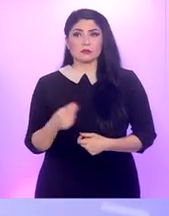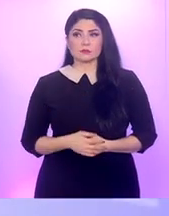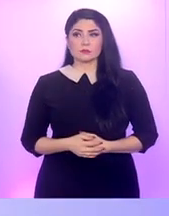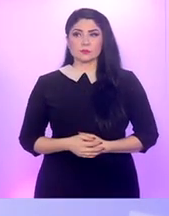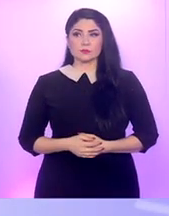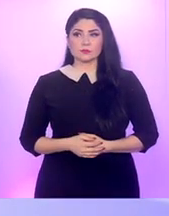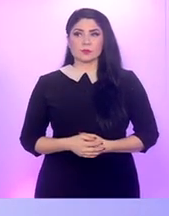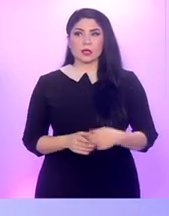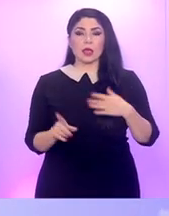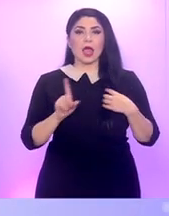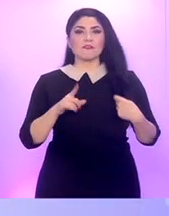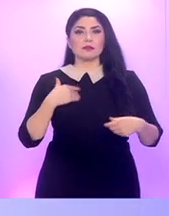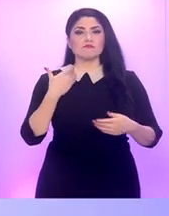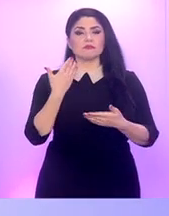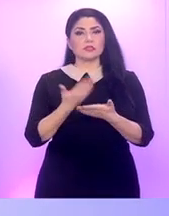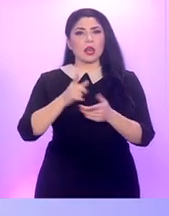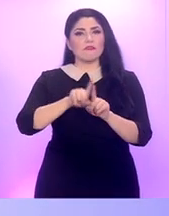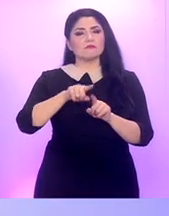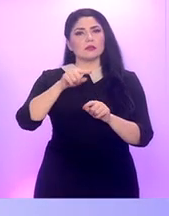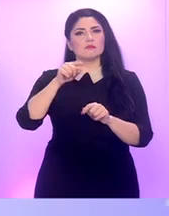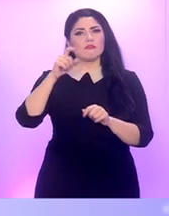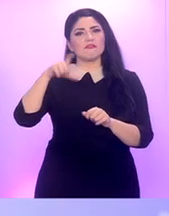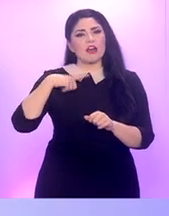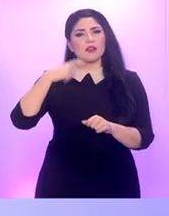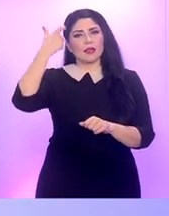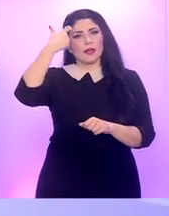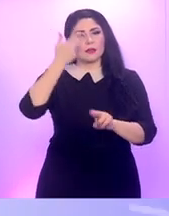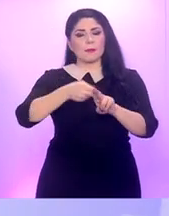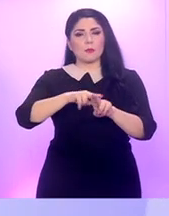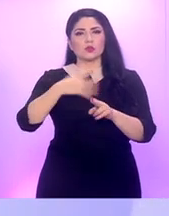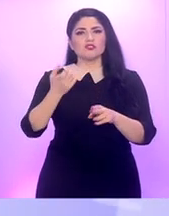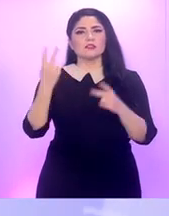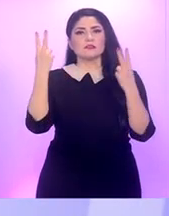acordat și încrederii în viitoarea guvernare împreună cu USR Plus?